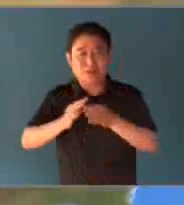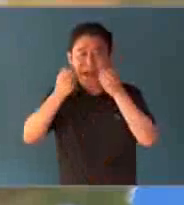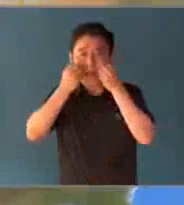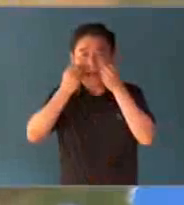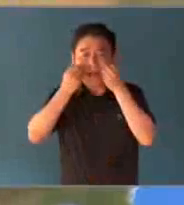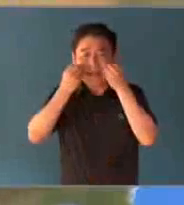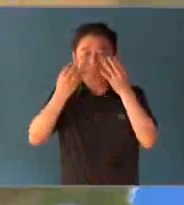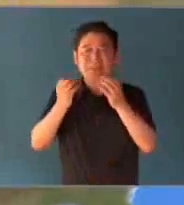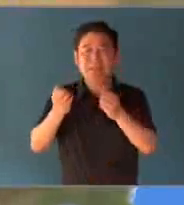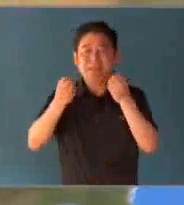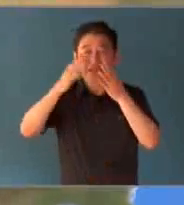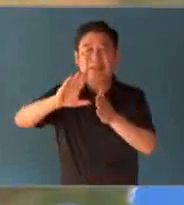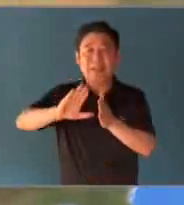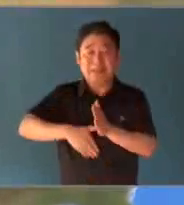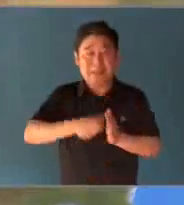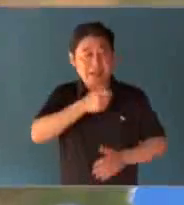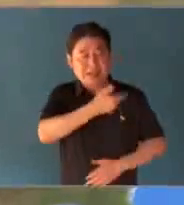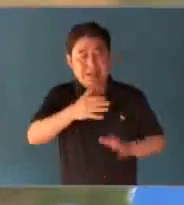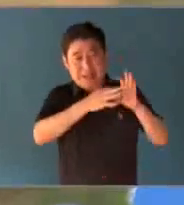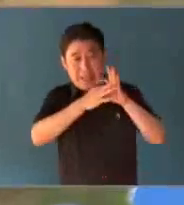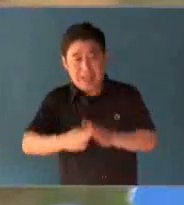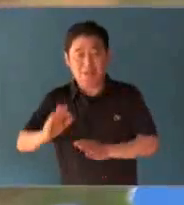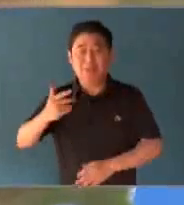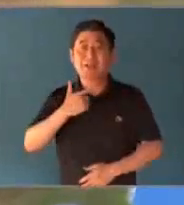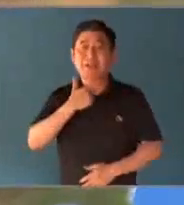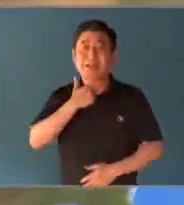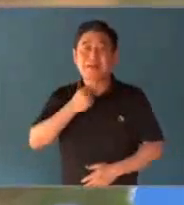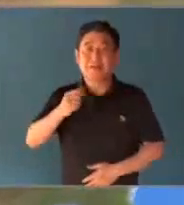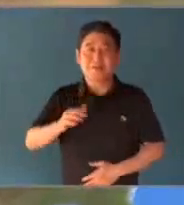시대의 힘찬 물줄기가 계속되길 기원할 뿐입니다.